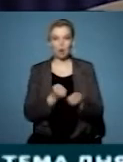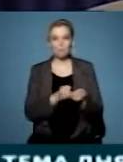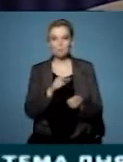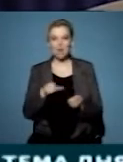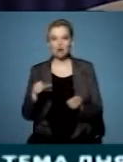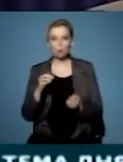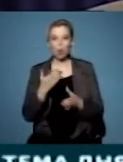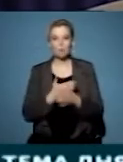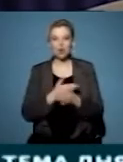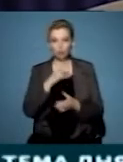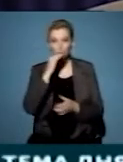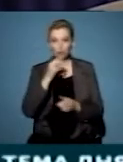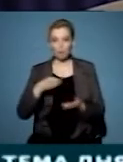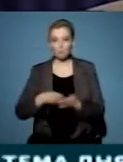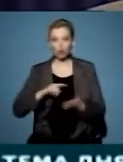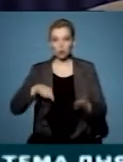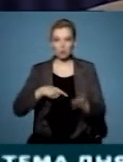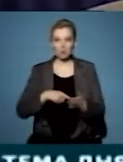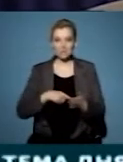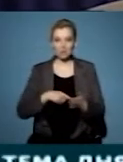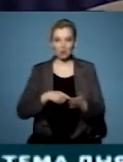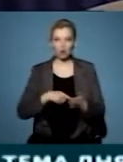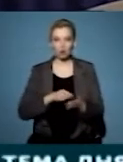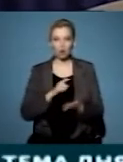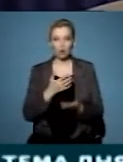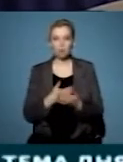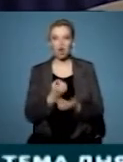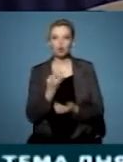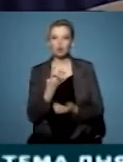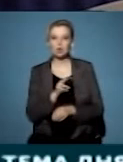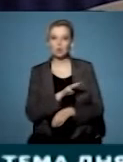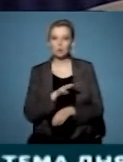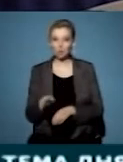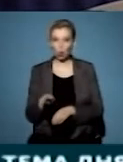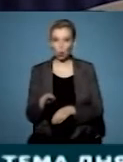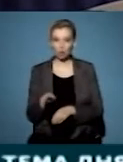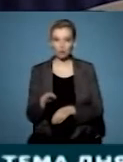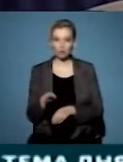перевізникам по пільговим маршрутам бюджету міста майже 14 мільйонів